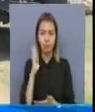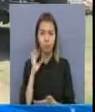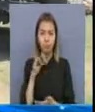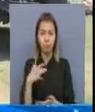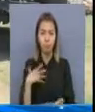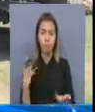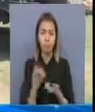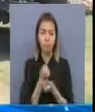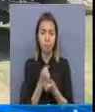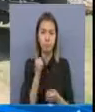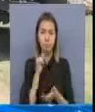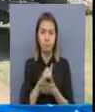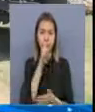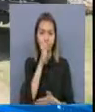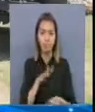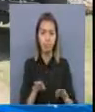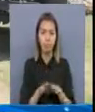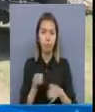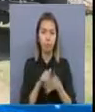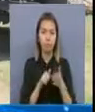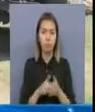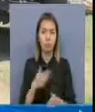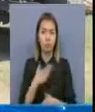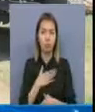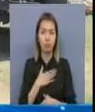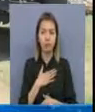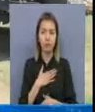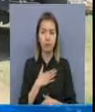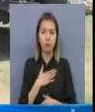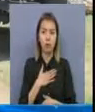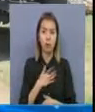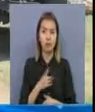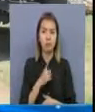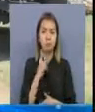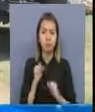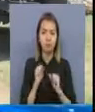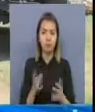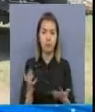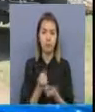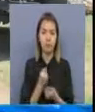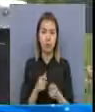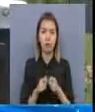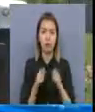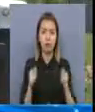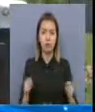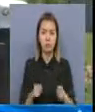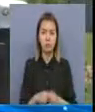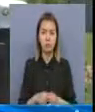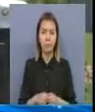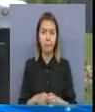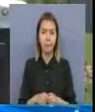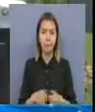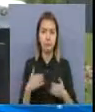біз құтқарушыларды қоя алмаймыз. Сол себептен бізде қазір жасақ қоғамдық құтқарушыларды ашып атырмыз. Қазір